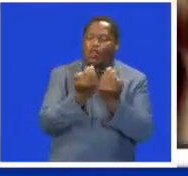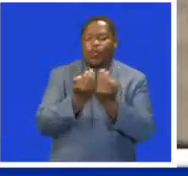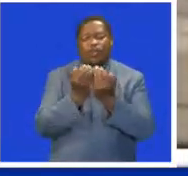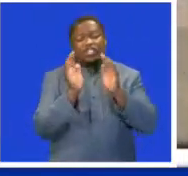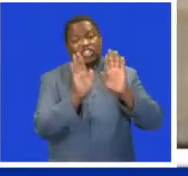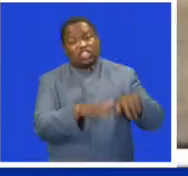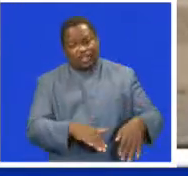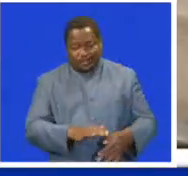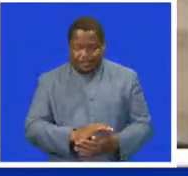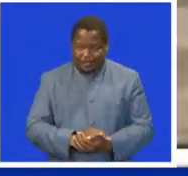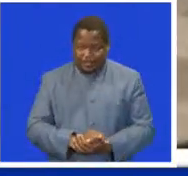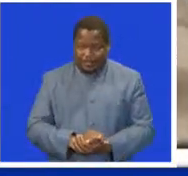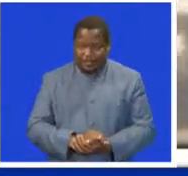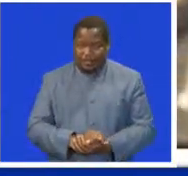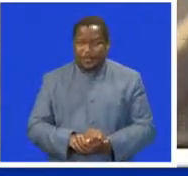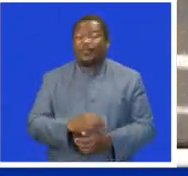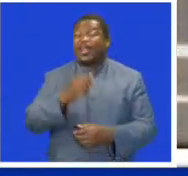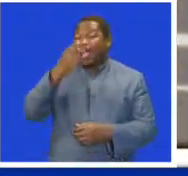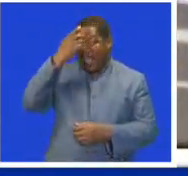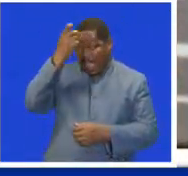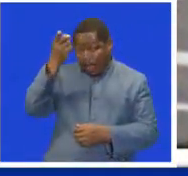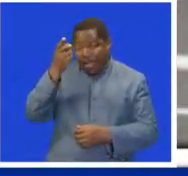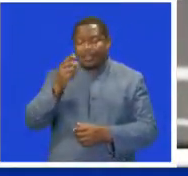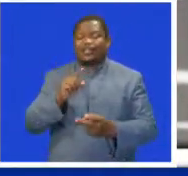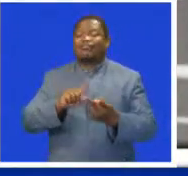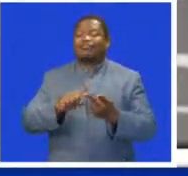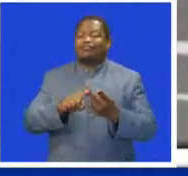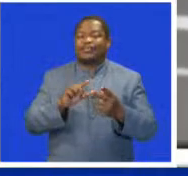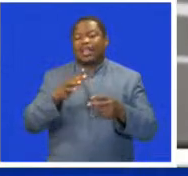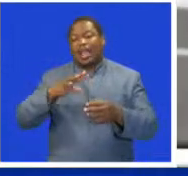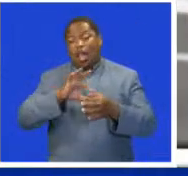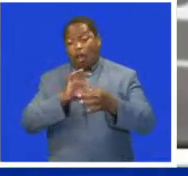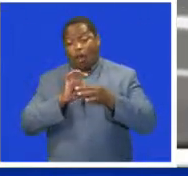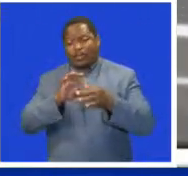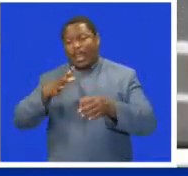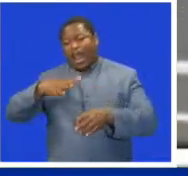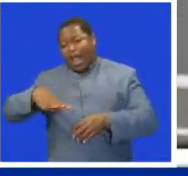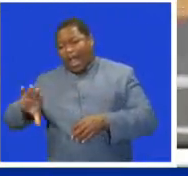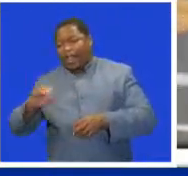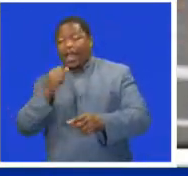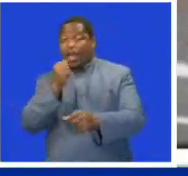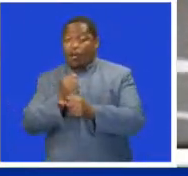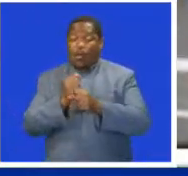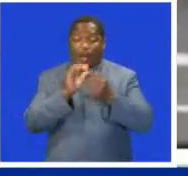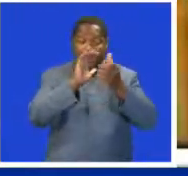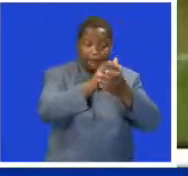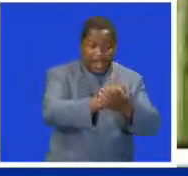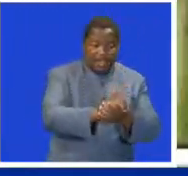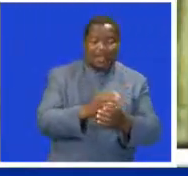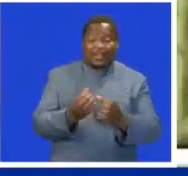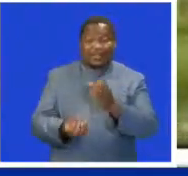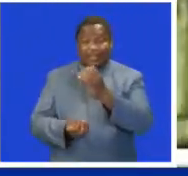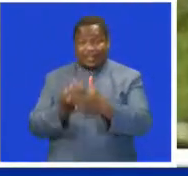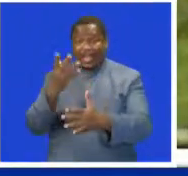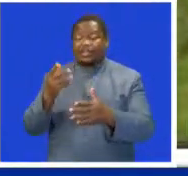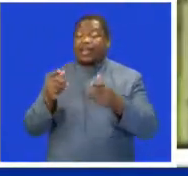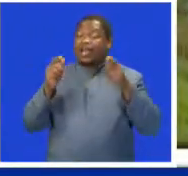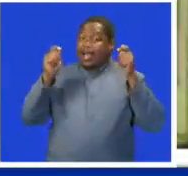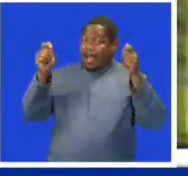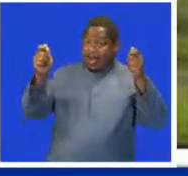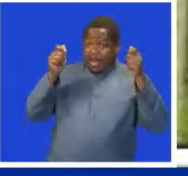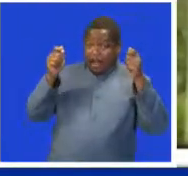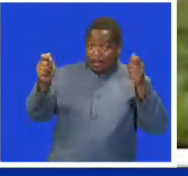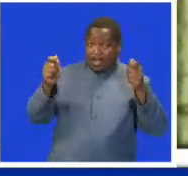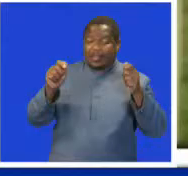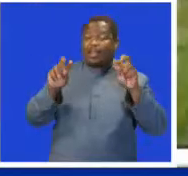ngekubambisana naletinye tinhlangothi nakucala umnyaka wasukumisa umkhankaso we-Let's Talk campaign lohlose